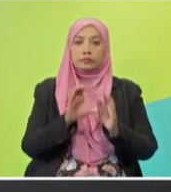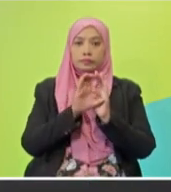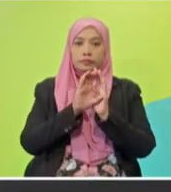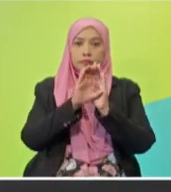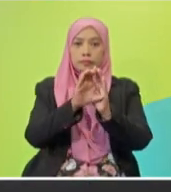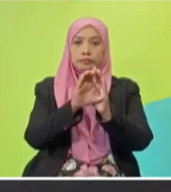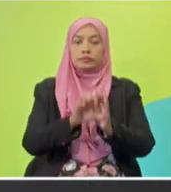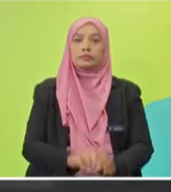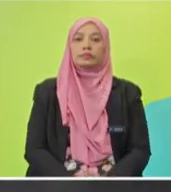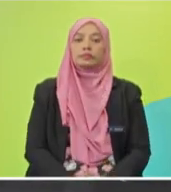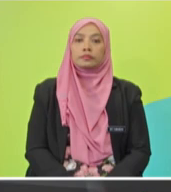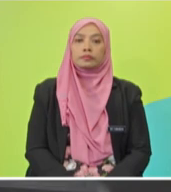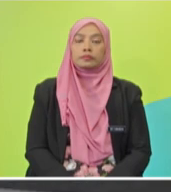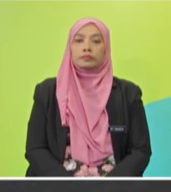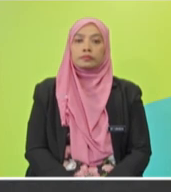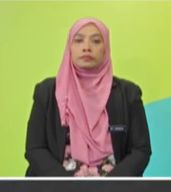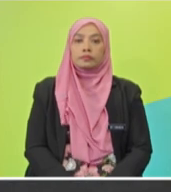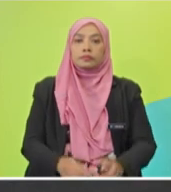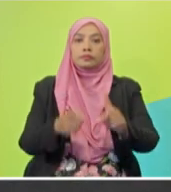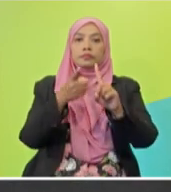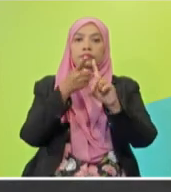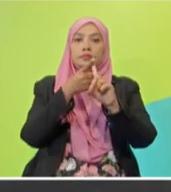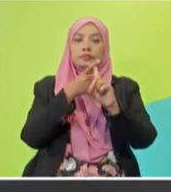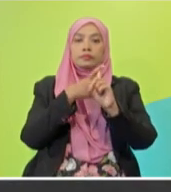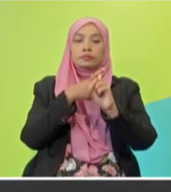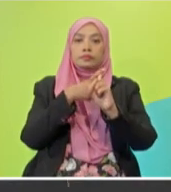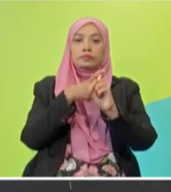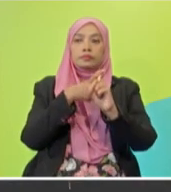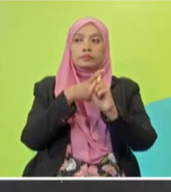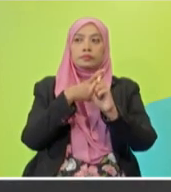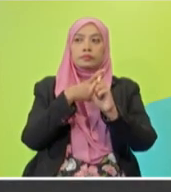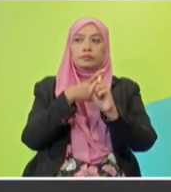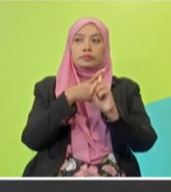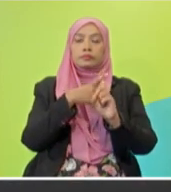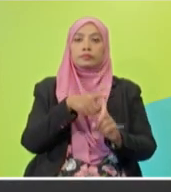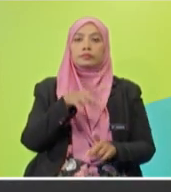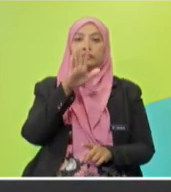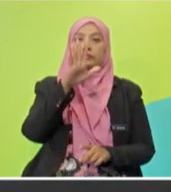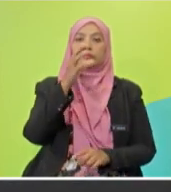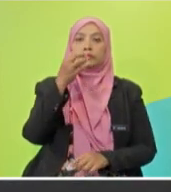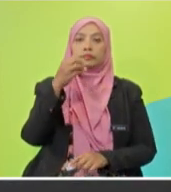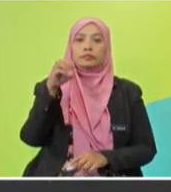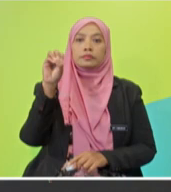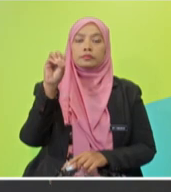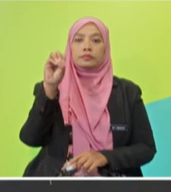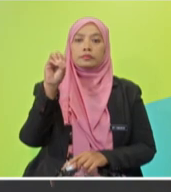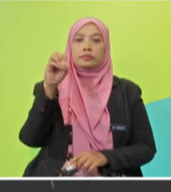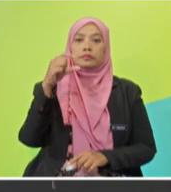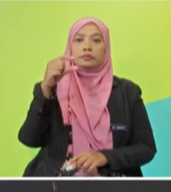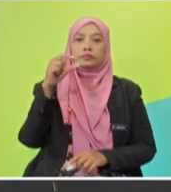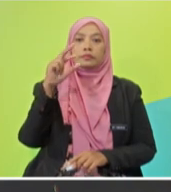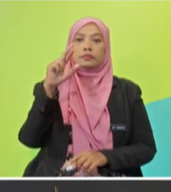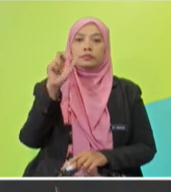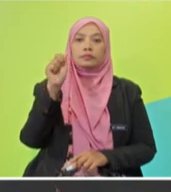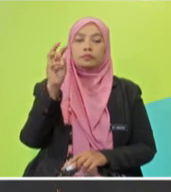semua, termasuk Sean. Okey. Contoh pertama ni cikgu bagi yang simple saja. Okey, 500 gram kepada 9 kilogram